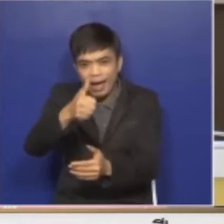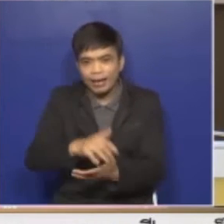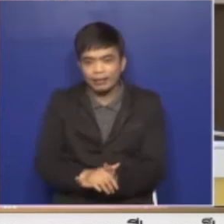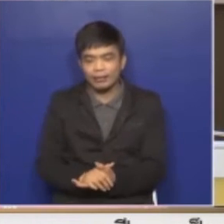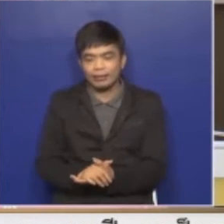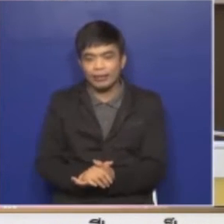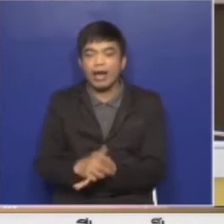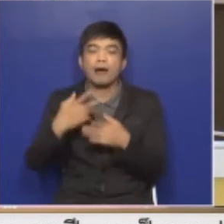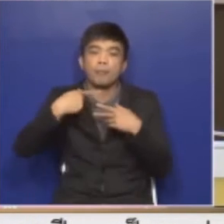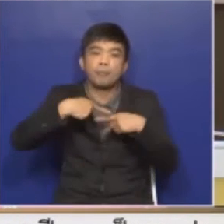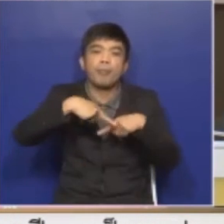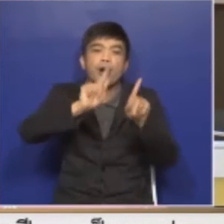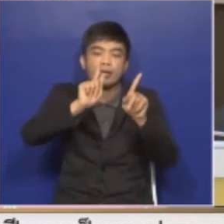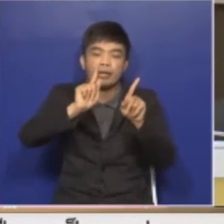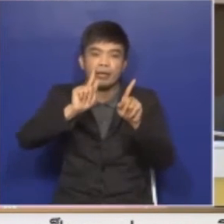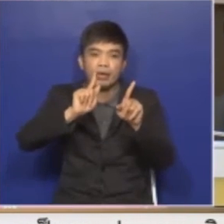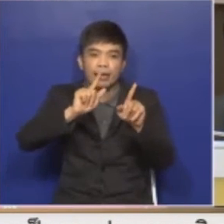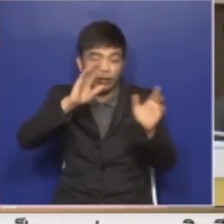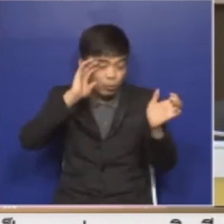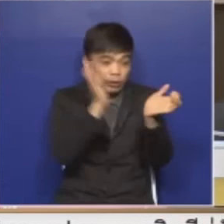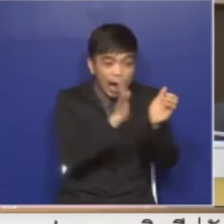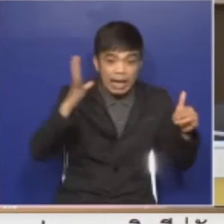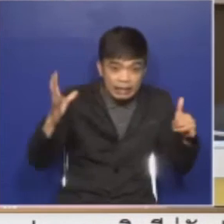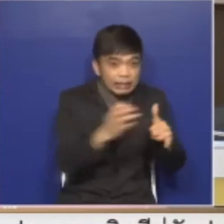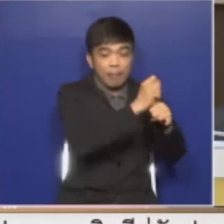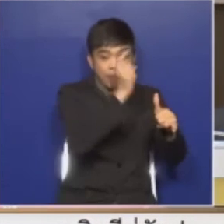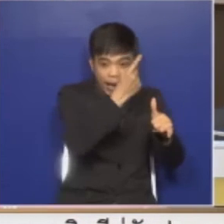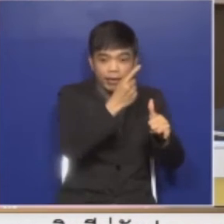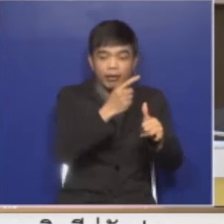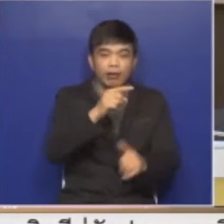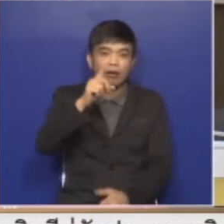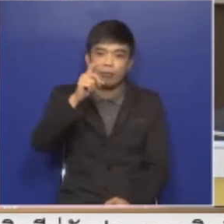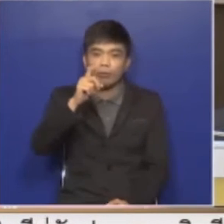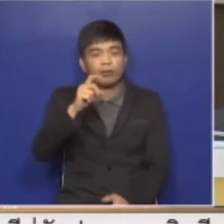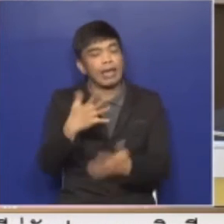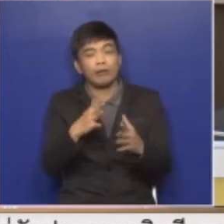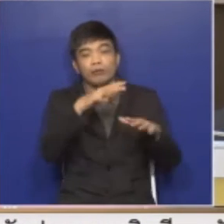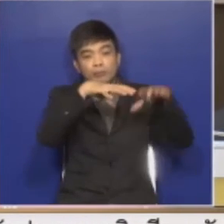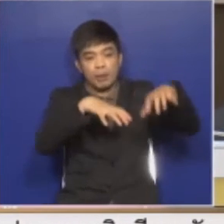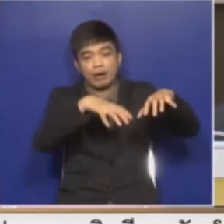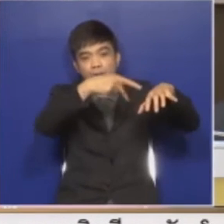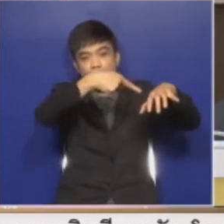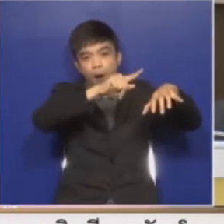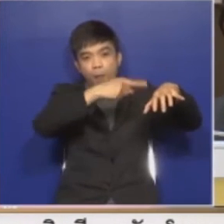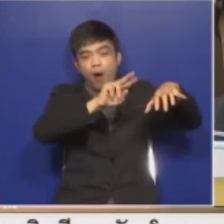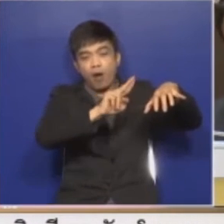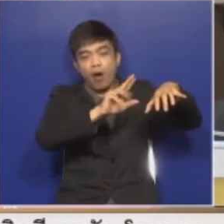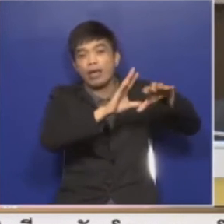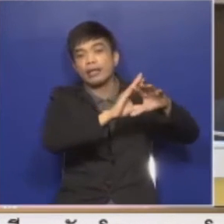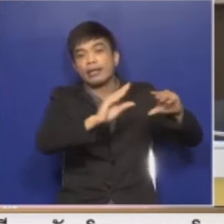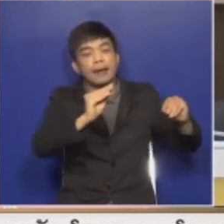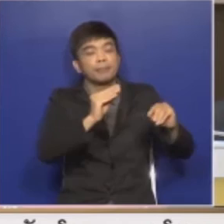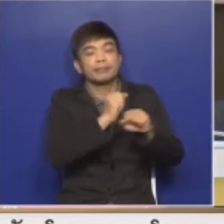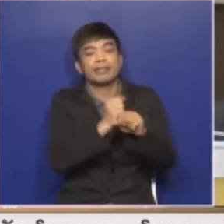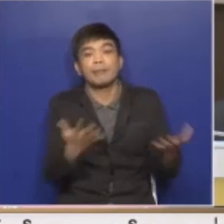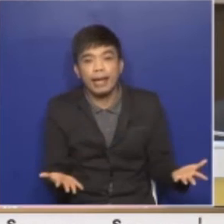โรงพักหนึ่งไปอีกโรงพักหนึ่งอย่างนี้สถาบันพระปกเกล้าในฐานะที่จะส่งเสริมประชาธิปไตยทำอะไรอยู่เหรอครับของเรียนท่านประธานว่าจริงๆ